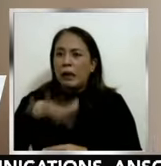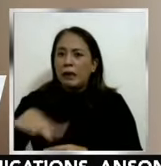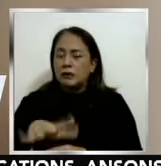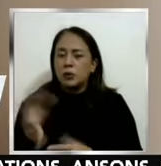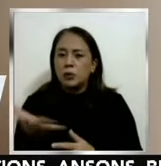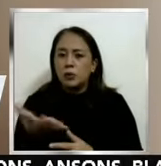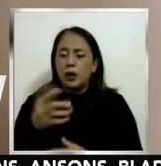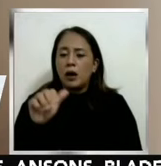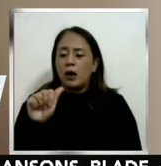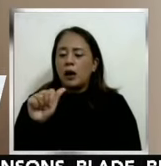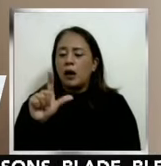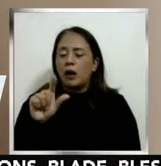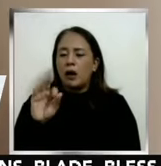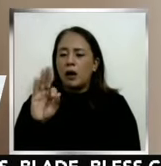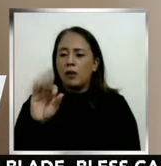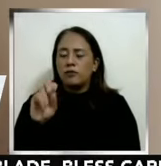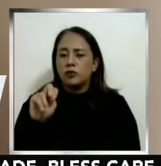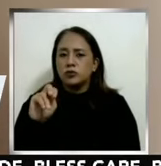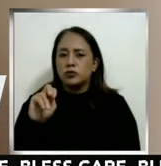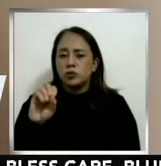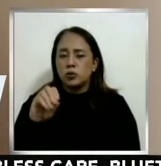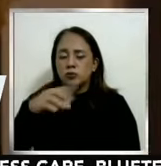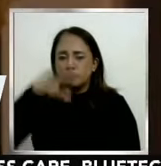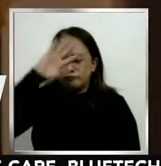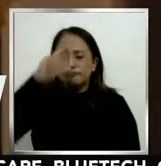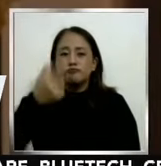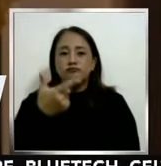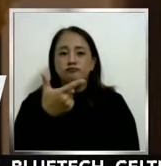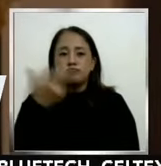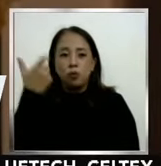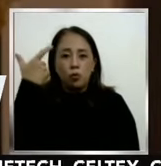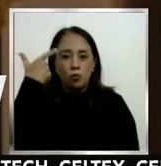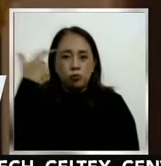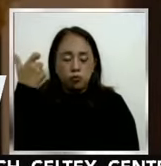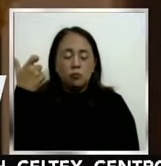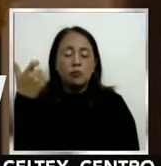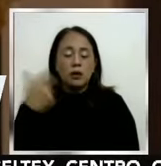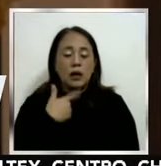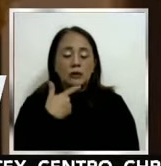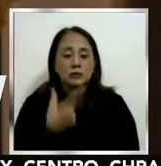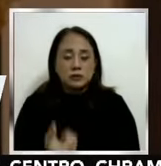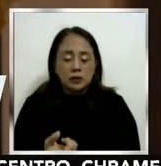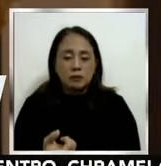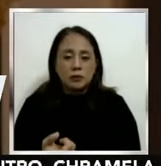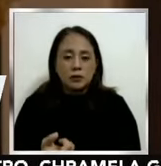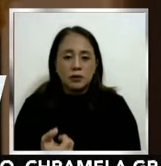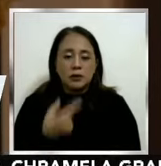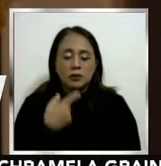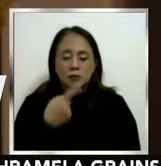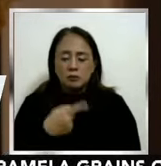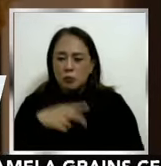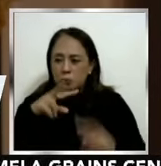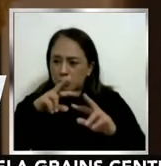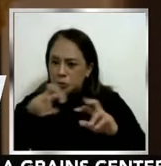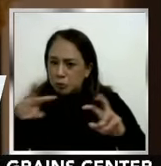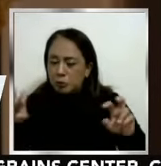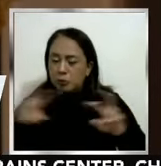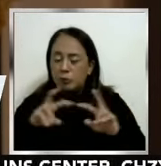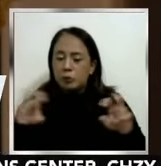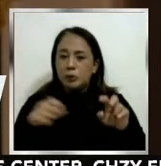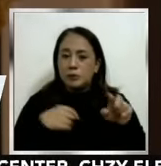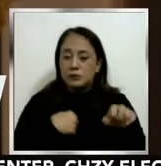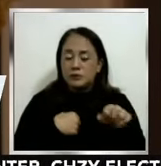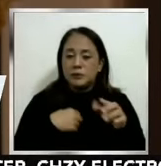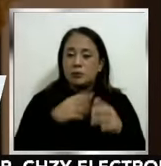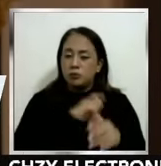Cavite. Suspected gunshot wound sa kanyang ulo. Base po sa pag-iimbestiga ng ating SOCO, may na-recovered